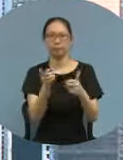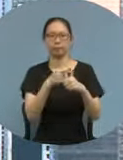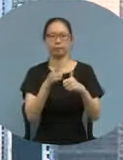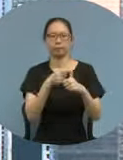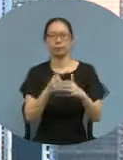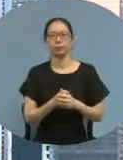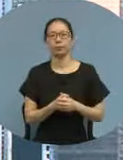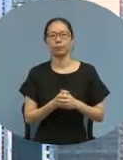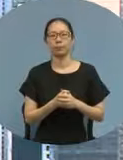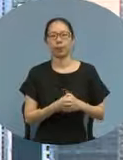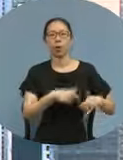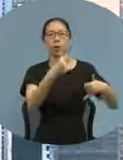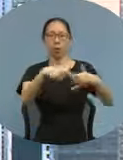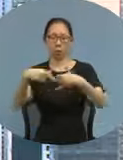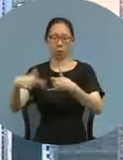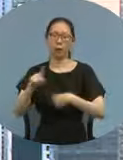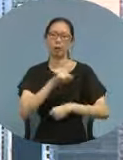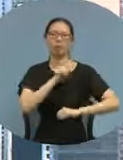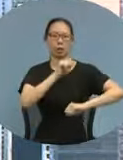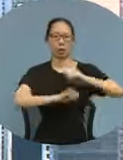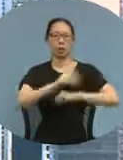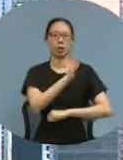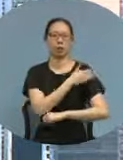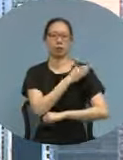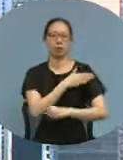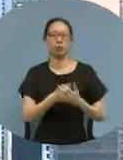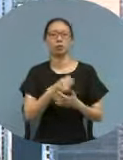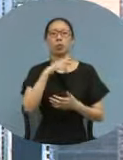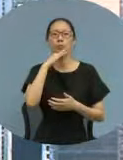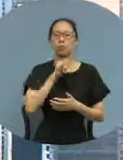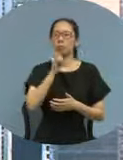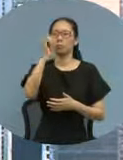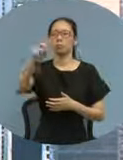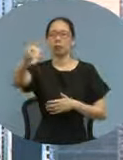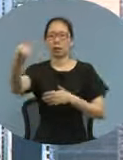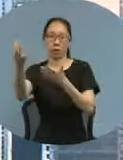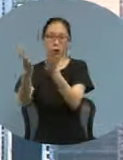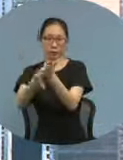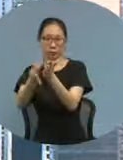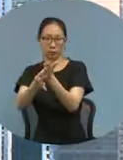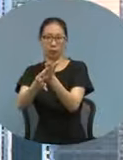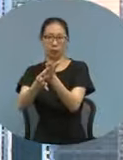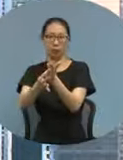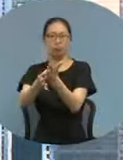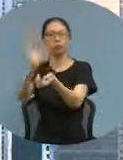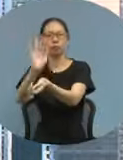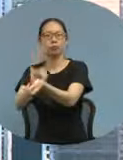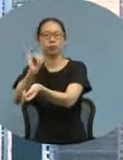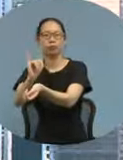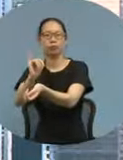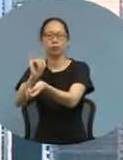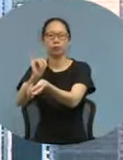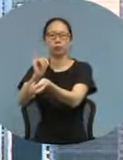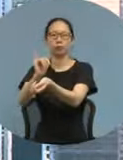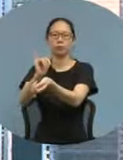則啦。第一就是每一個人都要為自己的行為負責。如果他進入了另一個司法管轄區，犯